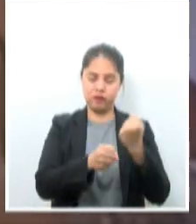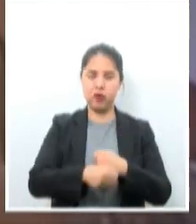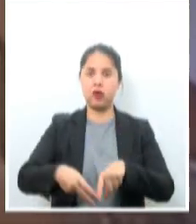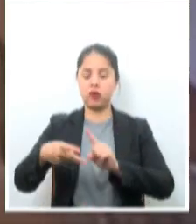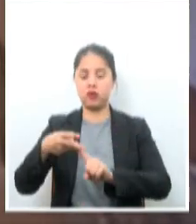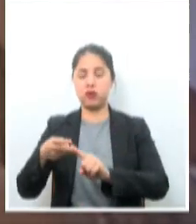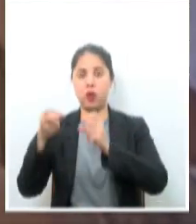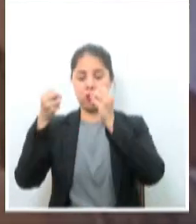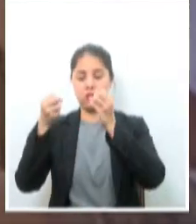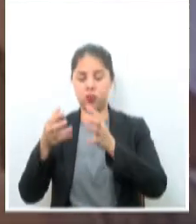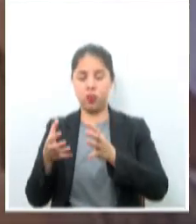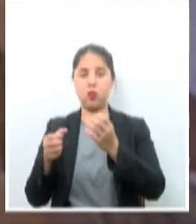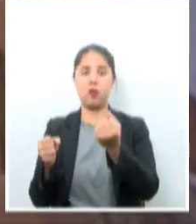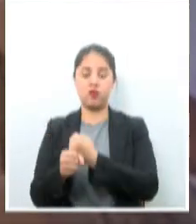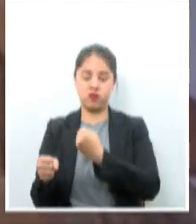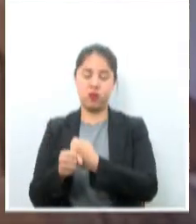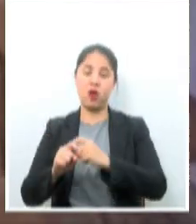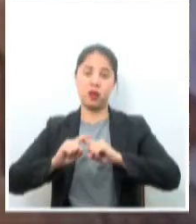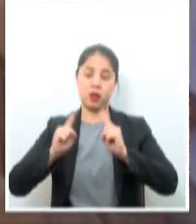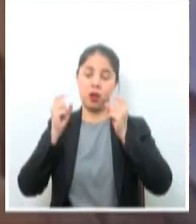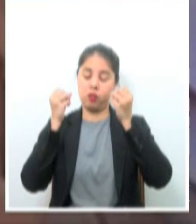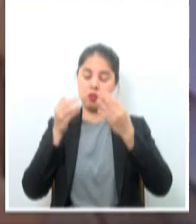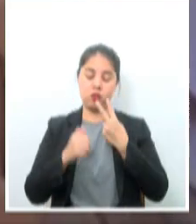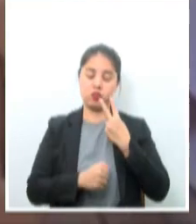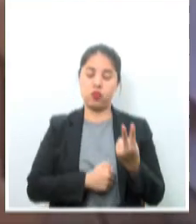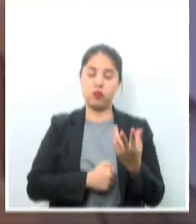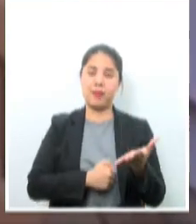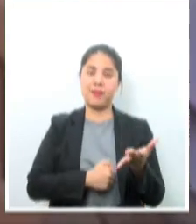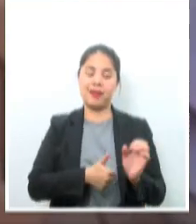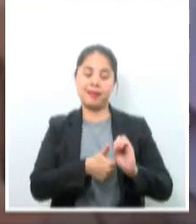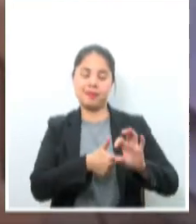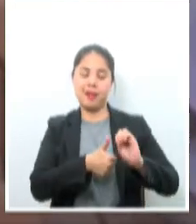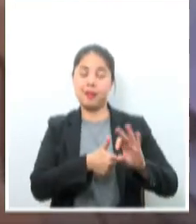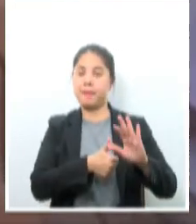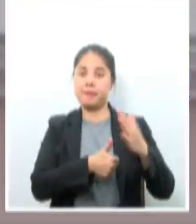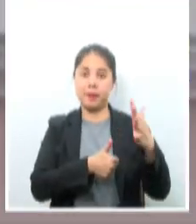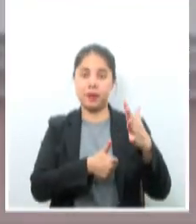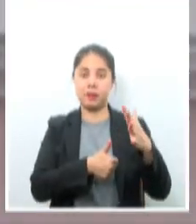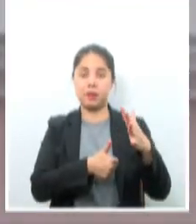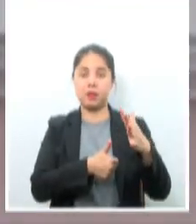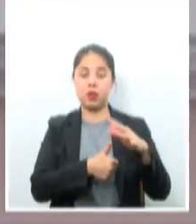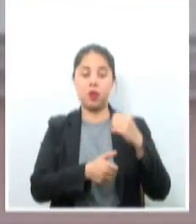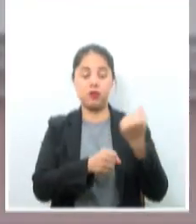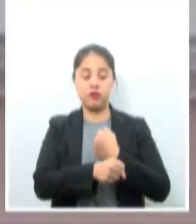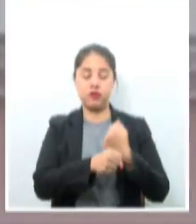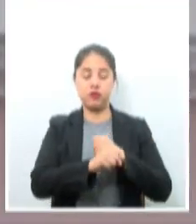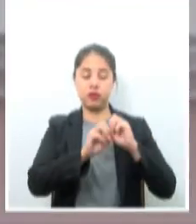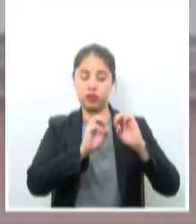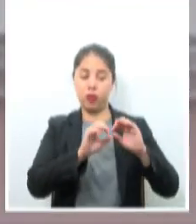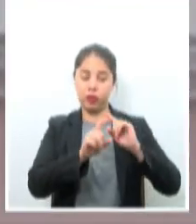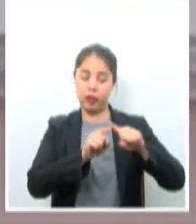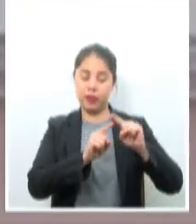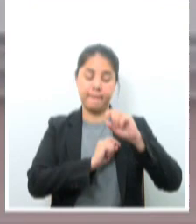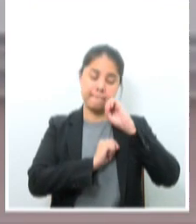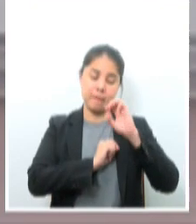ครูปล่อยให้เรียนฝึกซ้อมแต่เพียงลำพังไม่ชี้แนะข้อผิดพลาดหรือข้อที่นักเรียนท